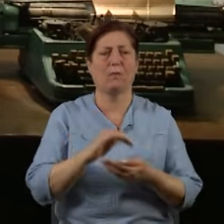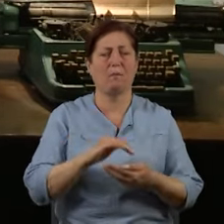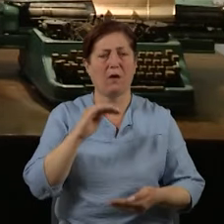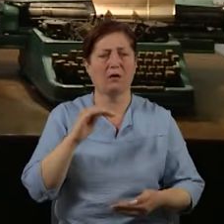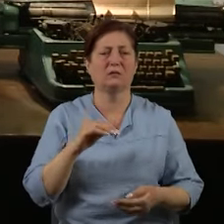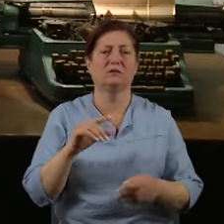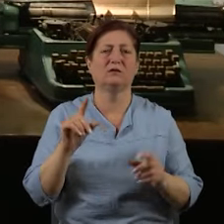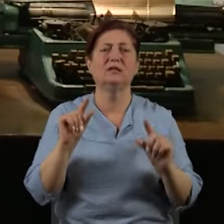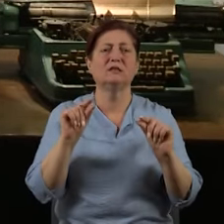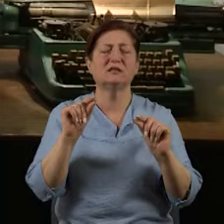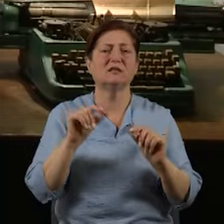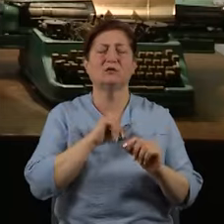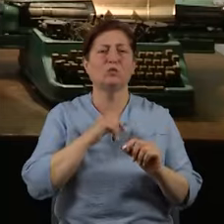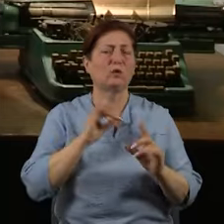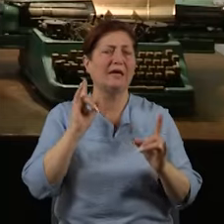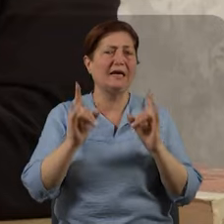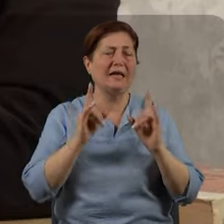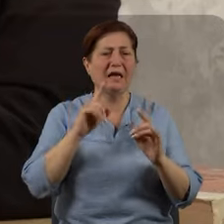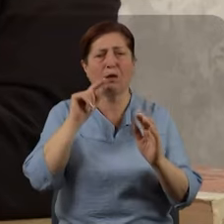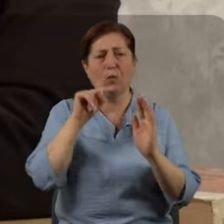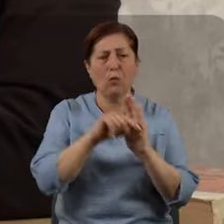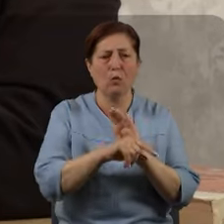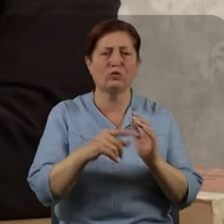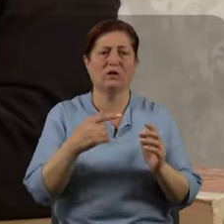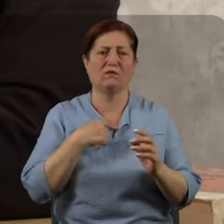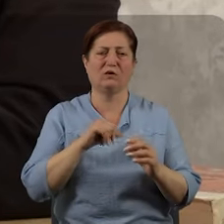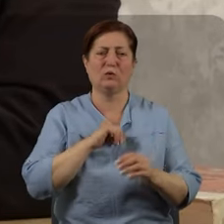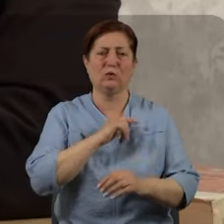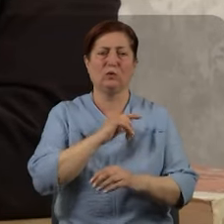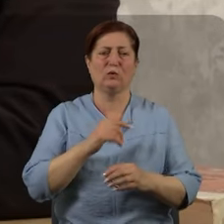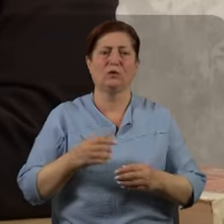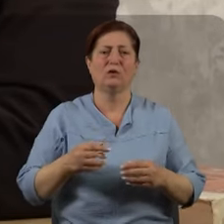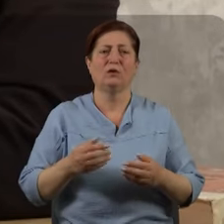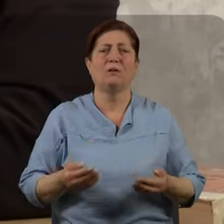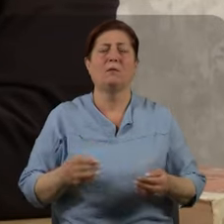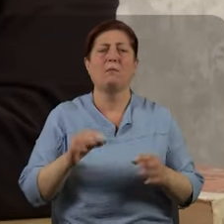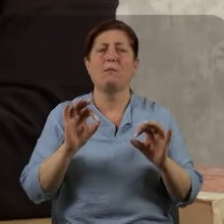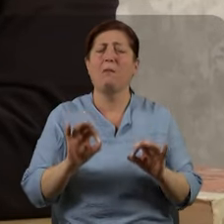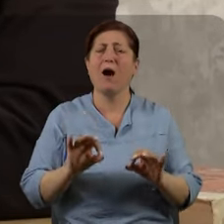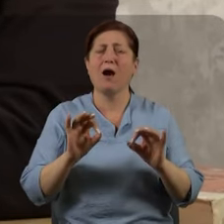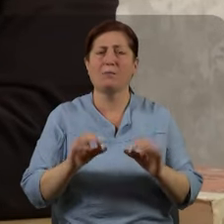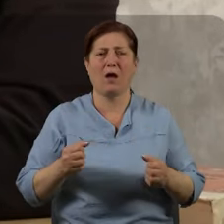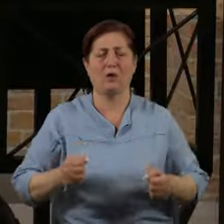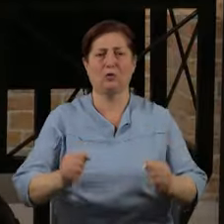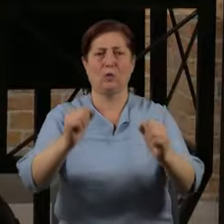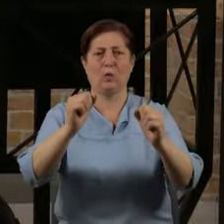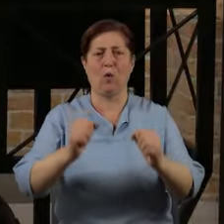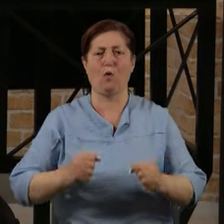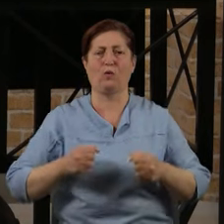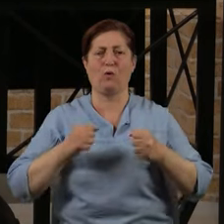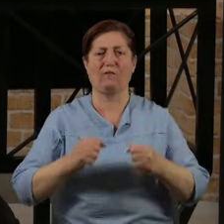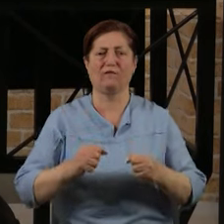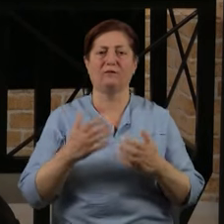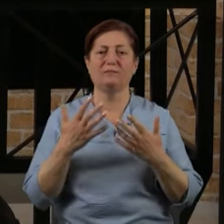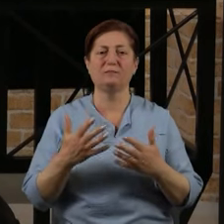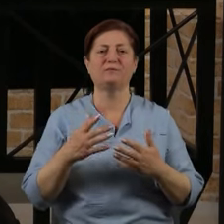ծղրիդը կերքե անտես խորշերեն, և ուրիներս մարմանդ կորորվեն, անչափ գեղեցիկ, անչափ գեղեցիկ ուրիշ բանաստեղծություն